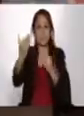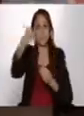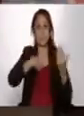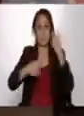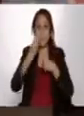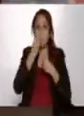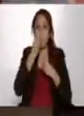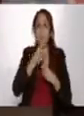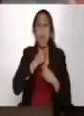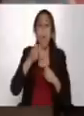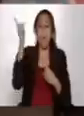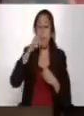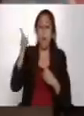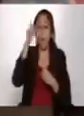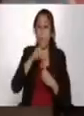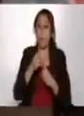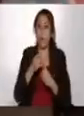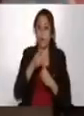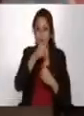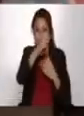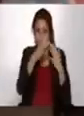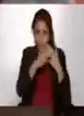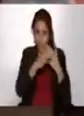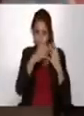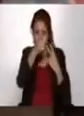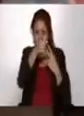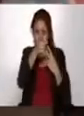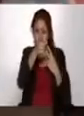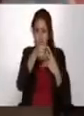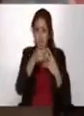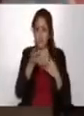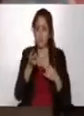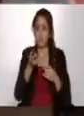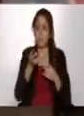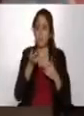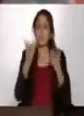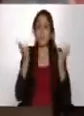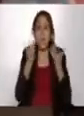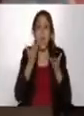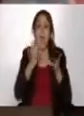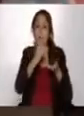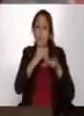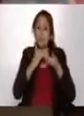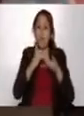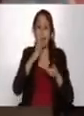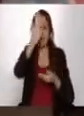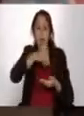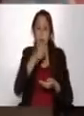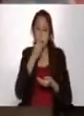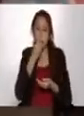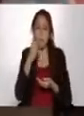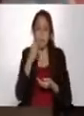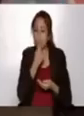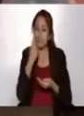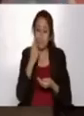الجمعه. الدسوق ده أنا مطبخ بنتي بقيت أقول له أي حاجة، بقيت أقول له أي عزومة، بقيت أقول له أي حاجة، بقيت أقول